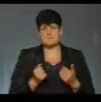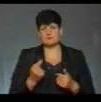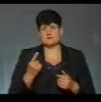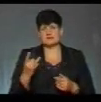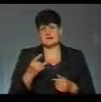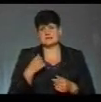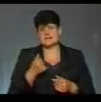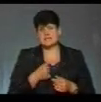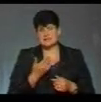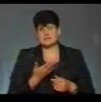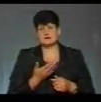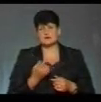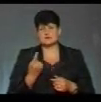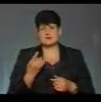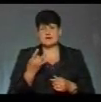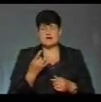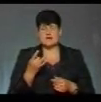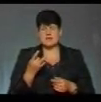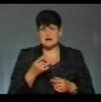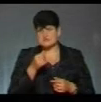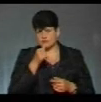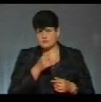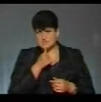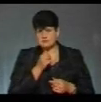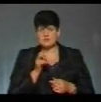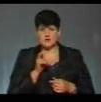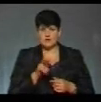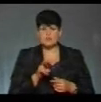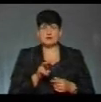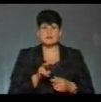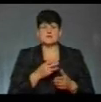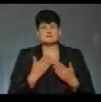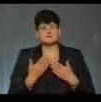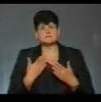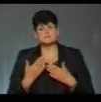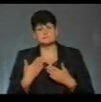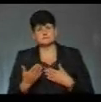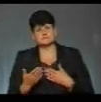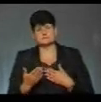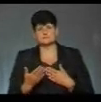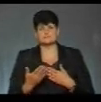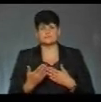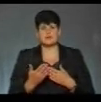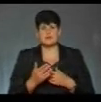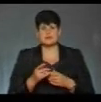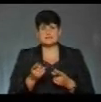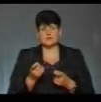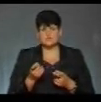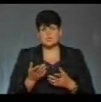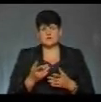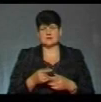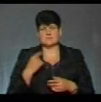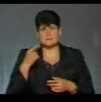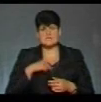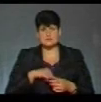рік, раз на місяць вони відвідують їх за місцем проживання, спілкуються з ними. Також до цієї роботи і залучаються і відповідні